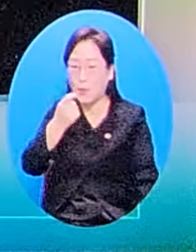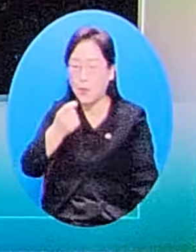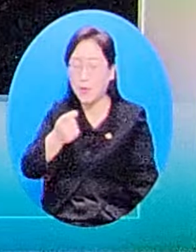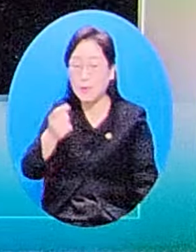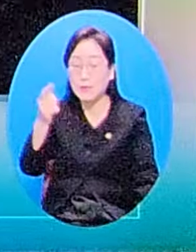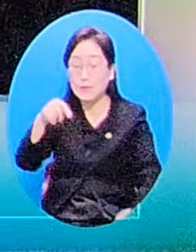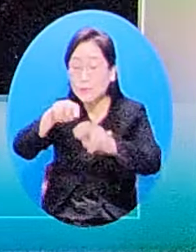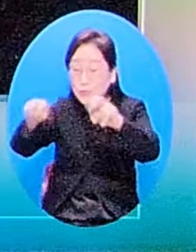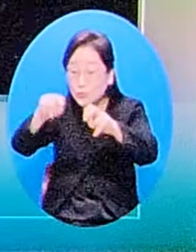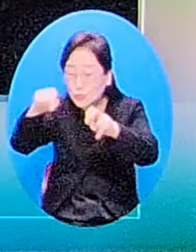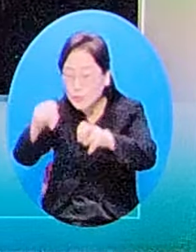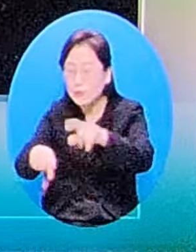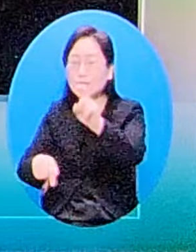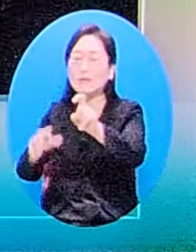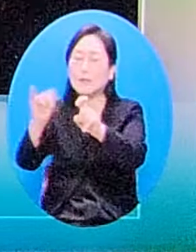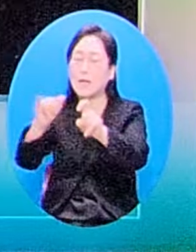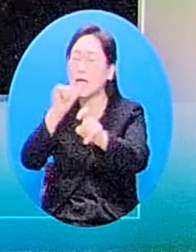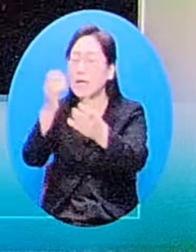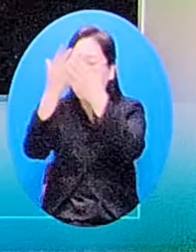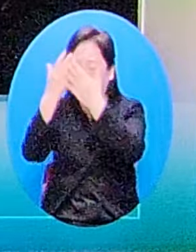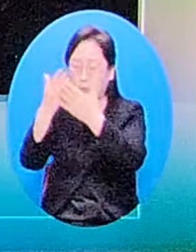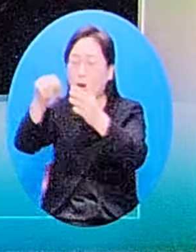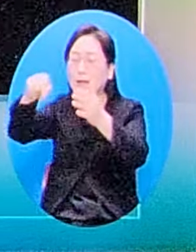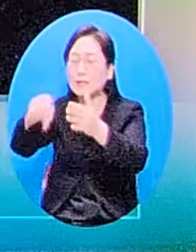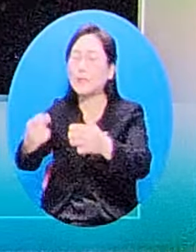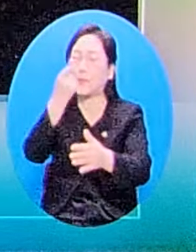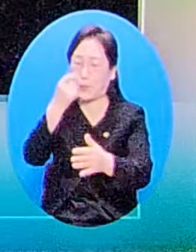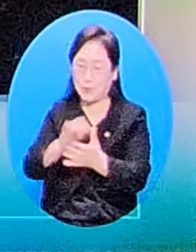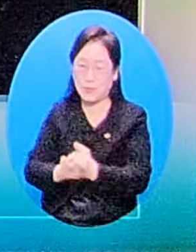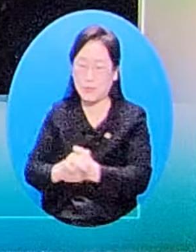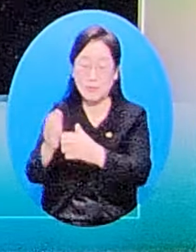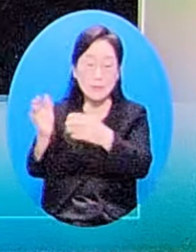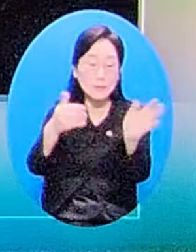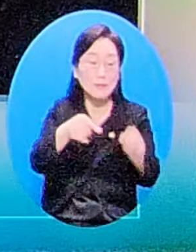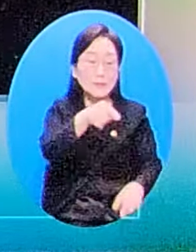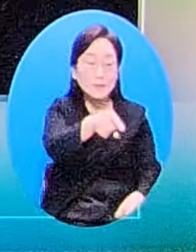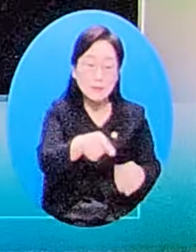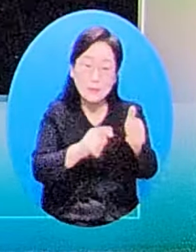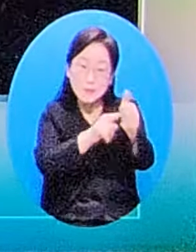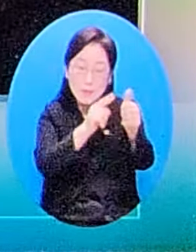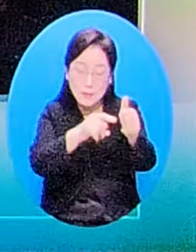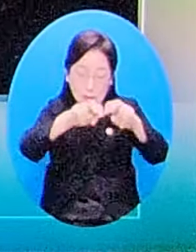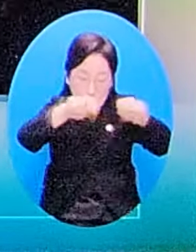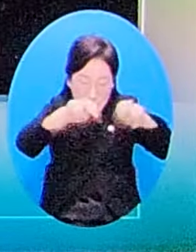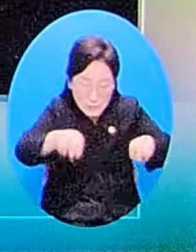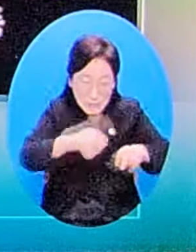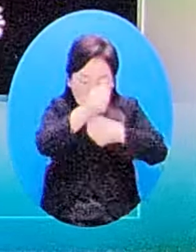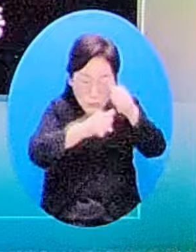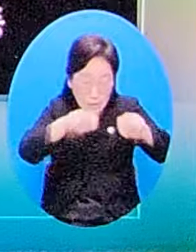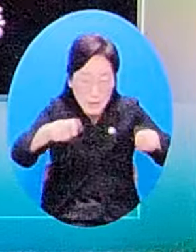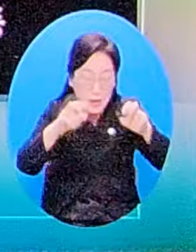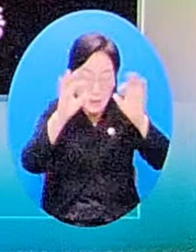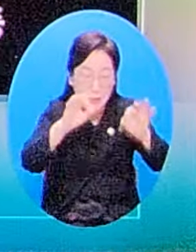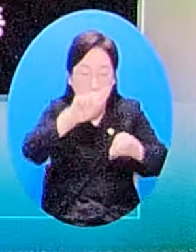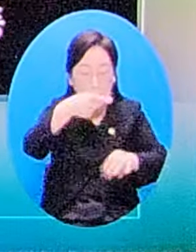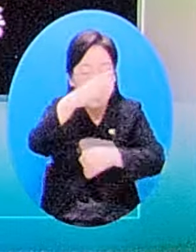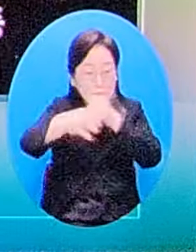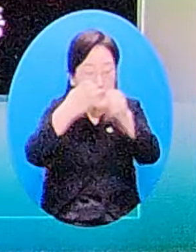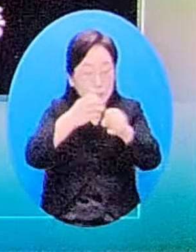직업 기술을 배웠는데 그중에 10명은 교도소에서 배웠다고 합니다. 그러나 조나단 에드워드를 조사해보니까 떠난 지 140년 지난 후 그